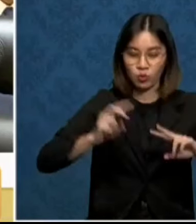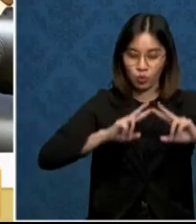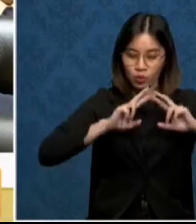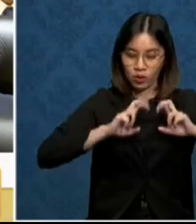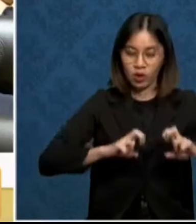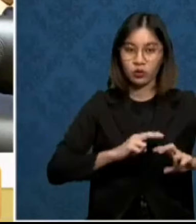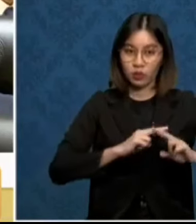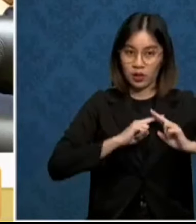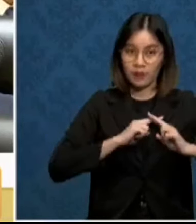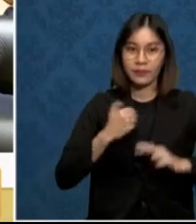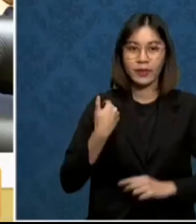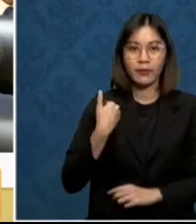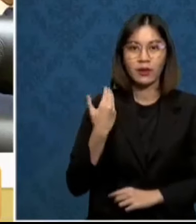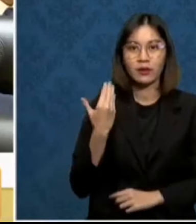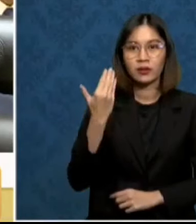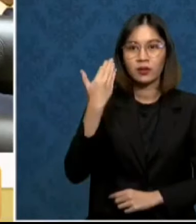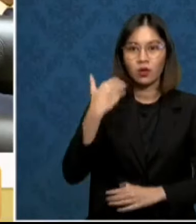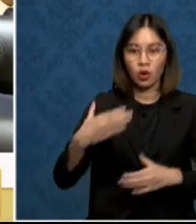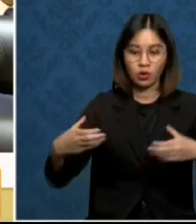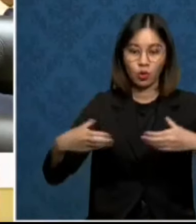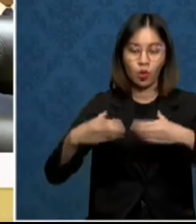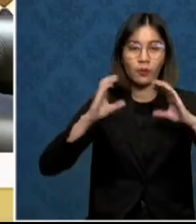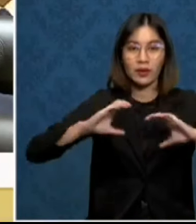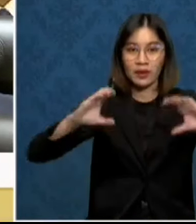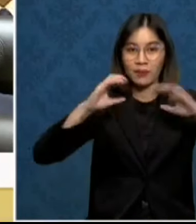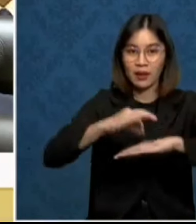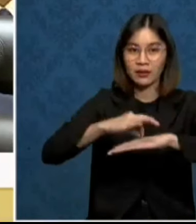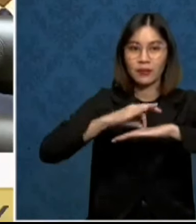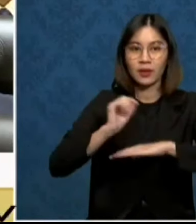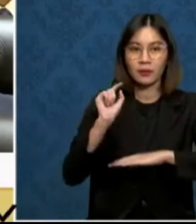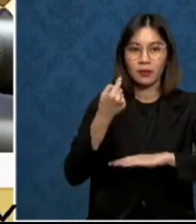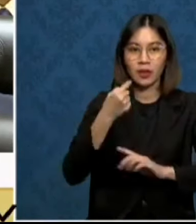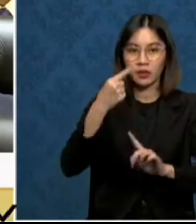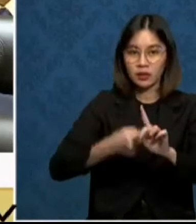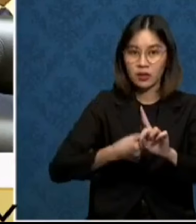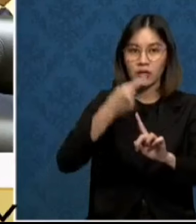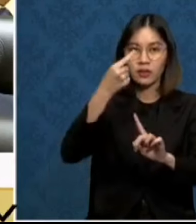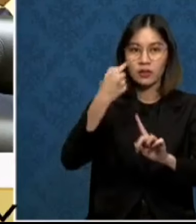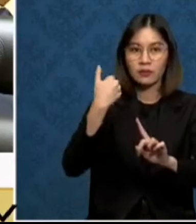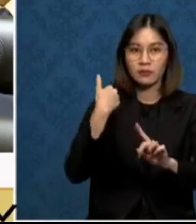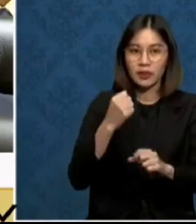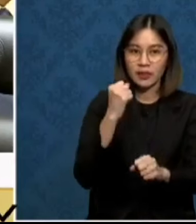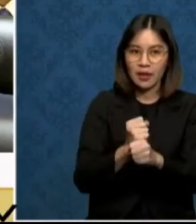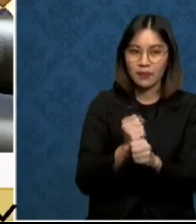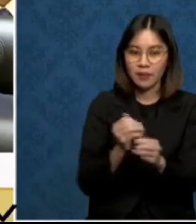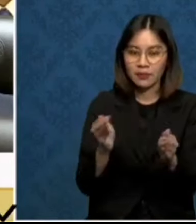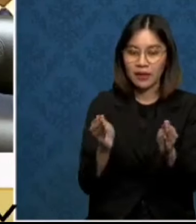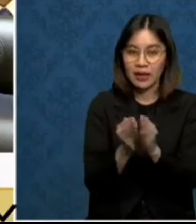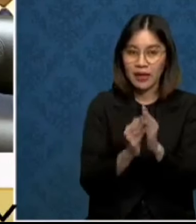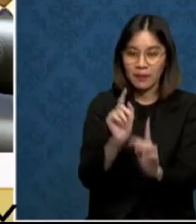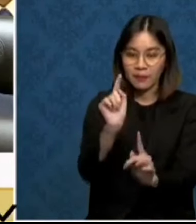ครับว่าตอนรัฐบาลเข้ามาใหม่ๆช่วงเดือนมกราคมมีการทำผล